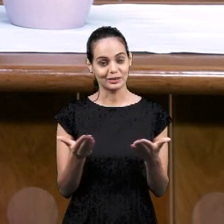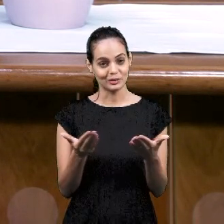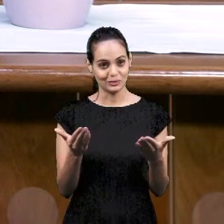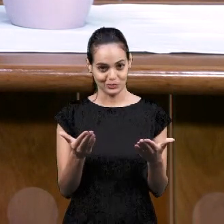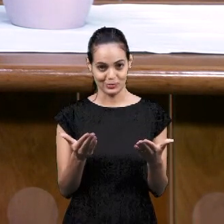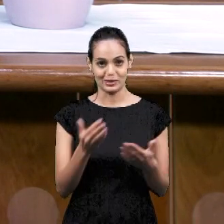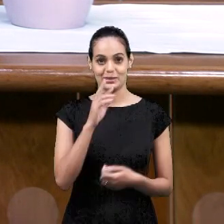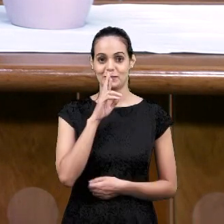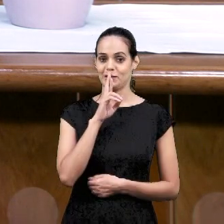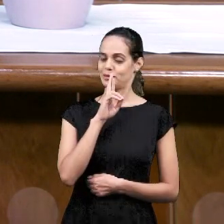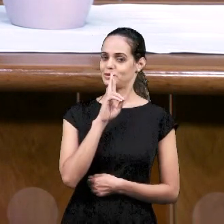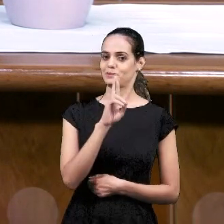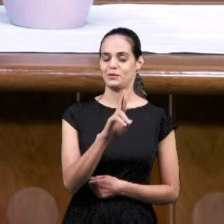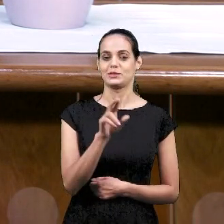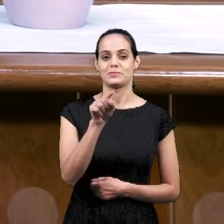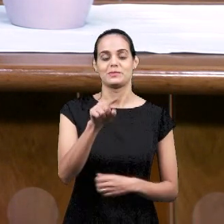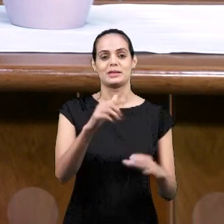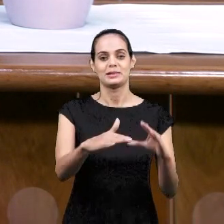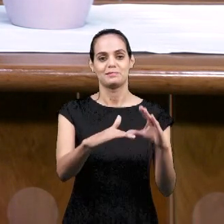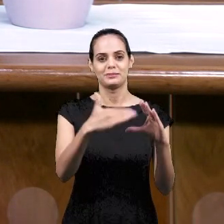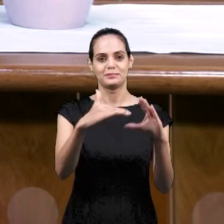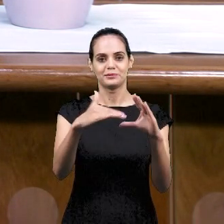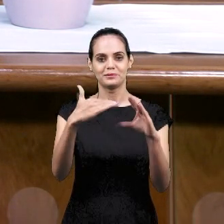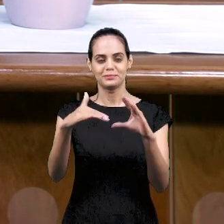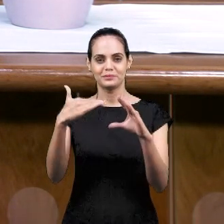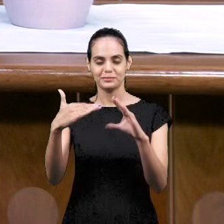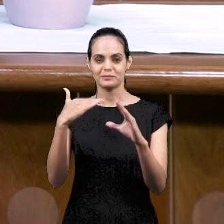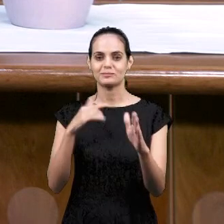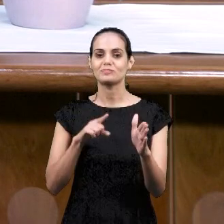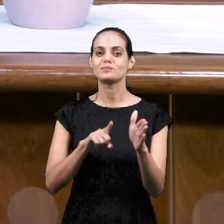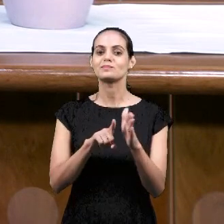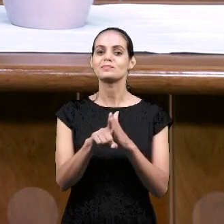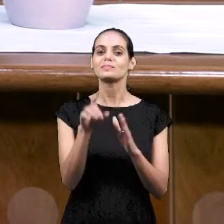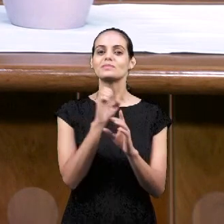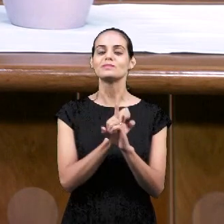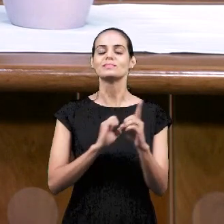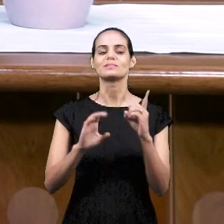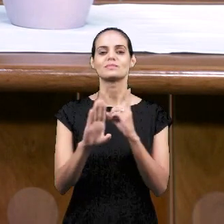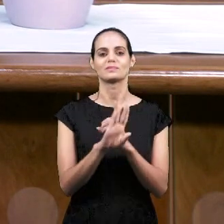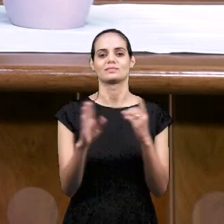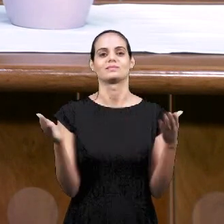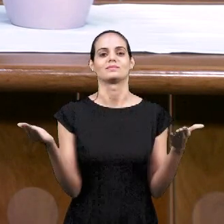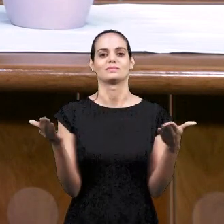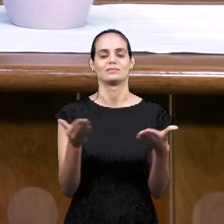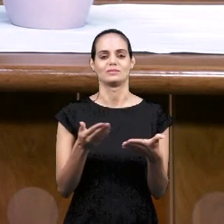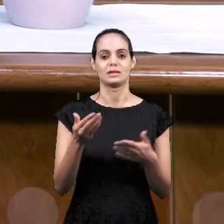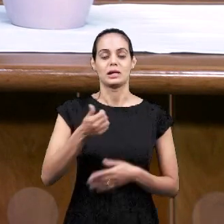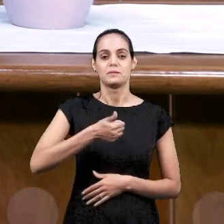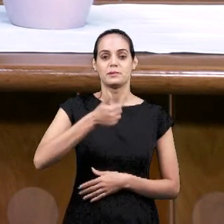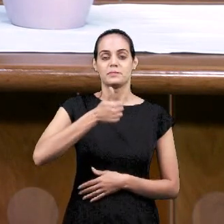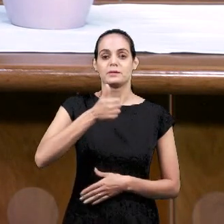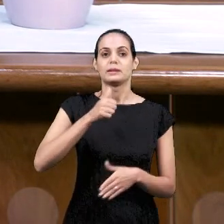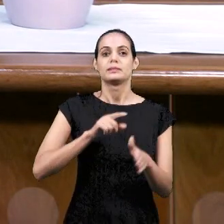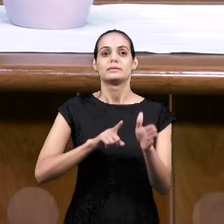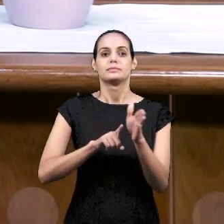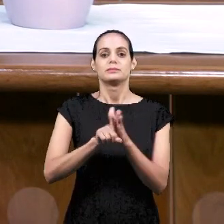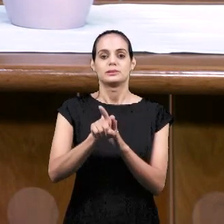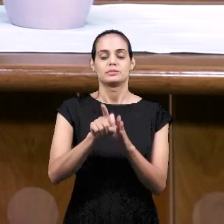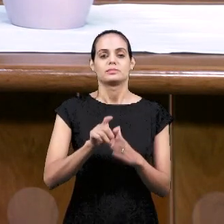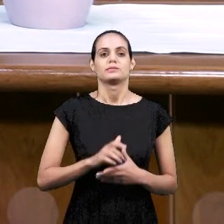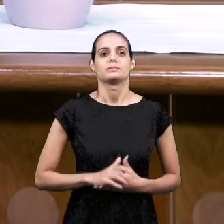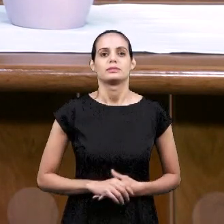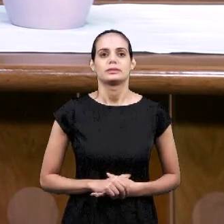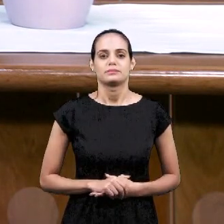Amen, mes frères. Nous allons donc entrer dans les réponses que nos frères et sœurs nous ont envoyées pour les questions de l'école biblique